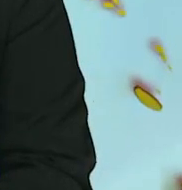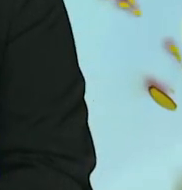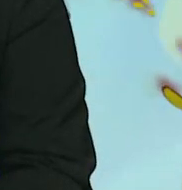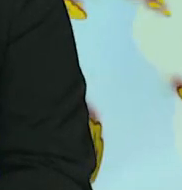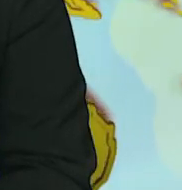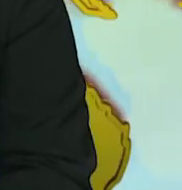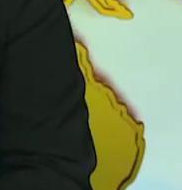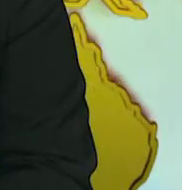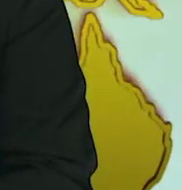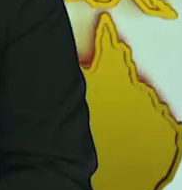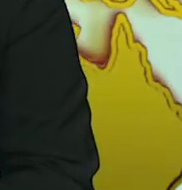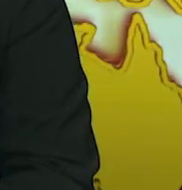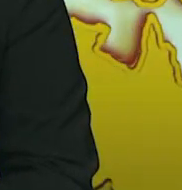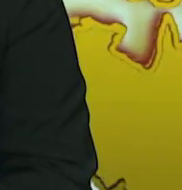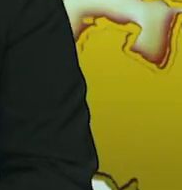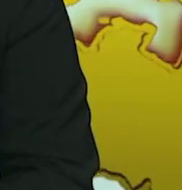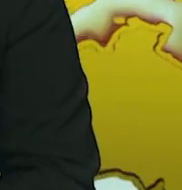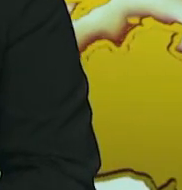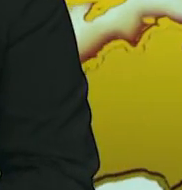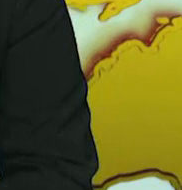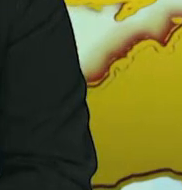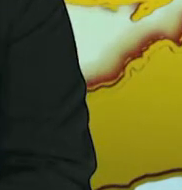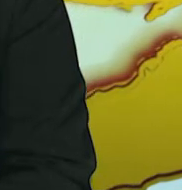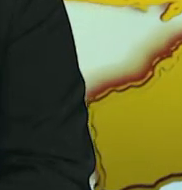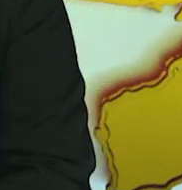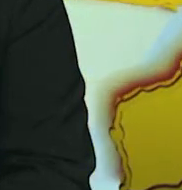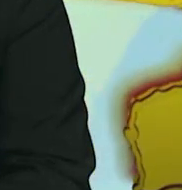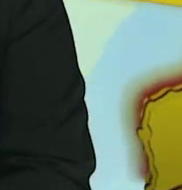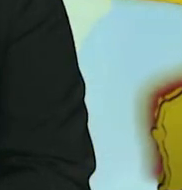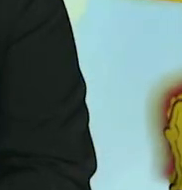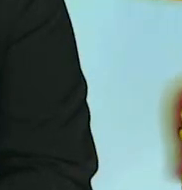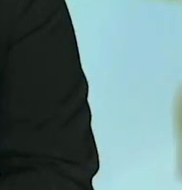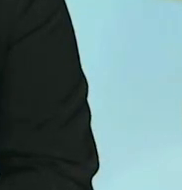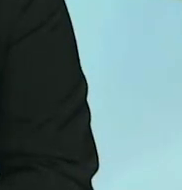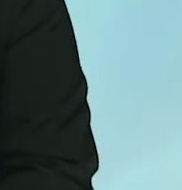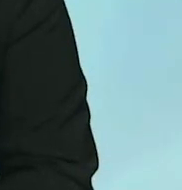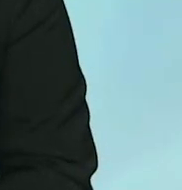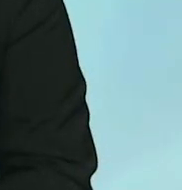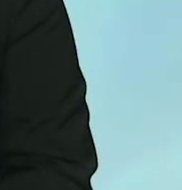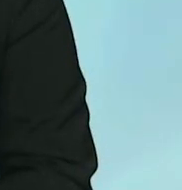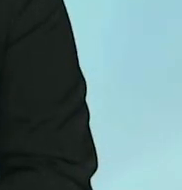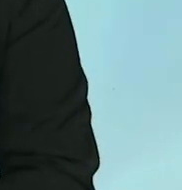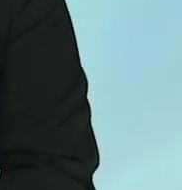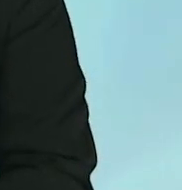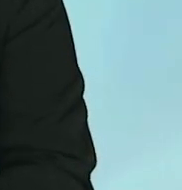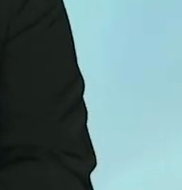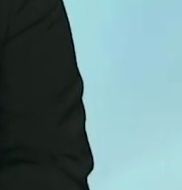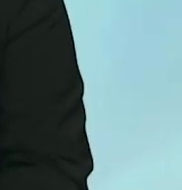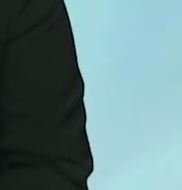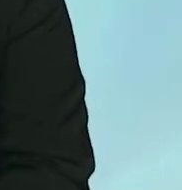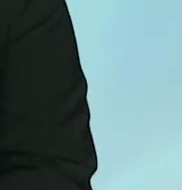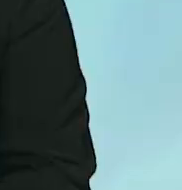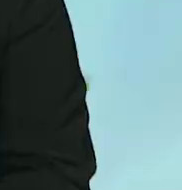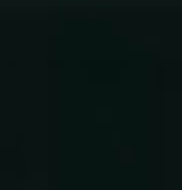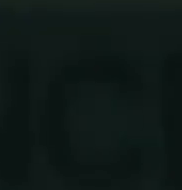ඇත්තටම පාන් කියා ගන්න බැරි තරමට අපි අසරණයි. අපේ රටේ රෝගීන් දැන් ඇඳෙන් කෙලින්ම මිනි පෙට්ටියට වැටෙන තැනකට සෞඛ්‍ය